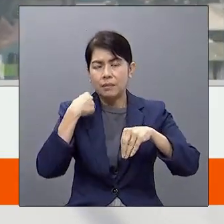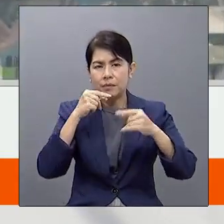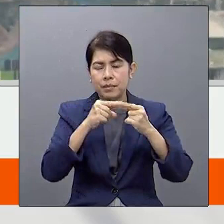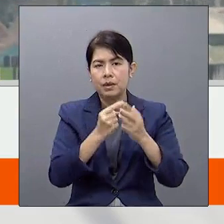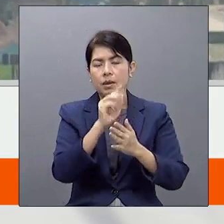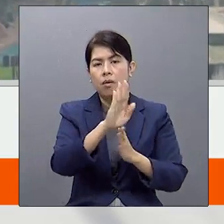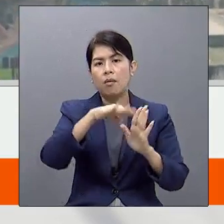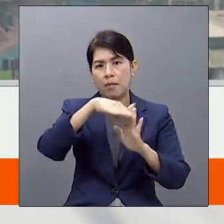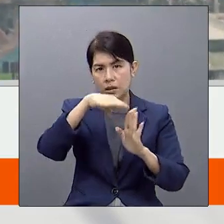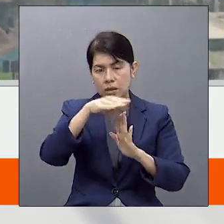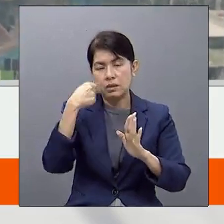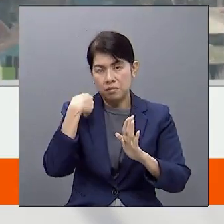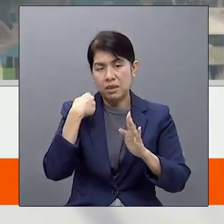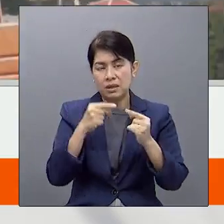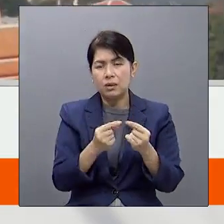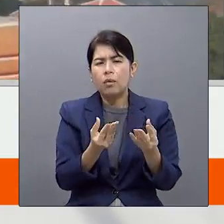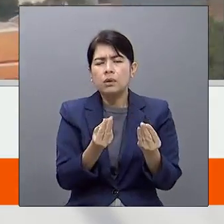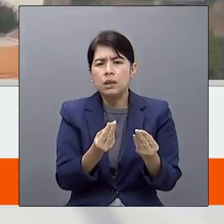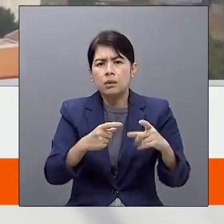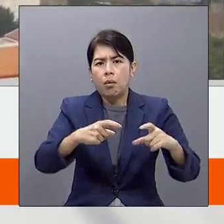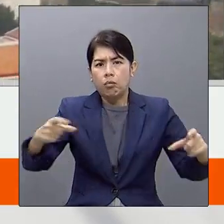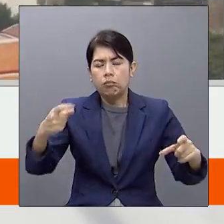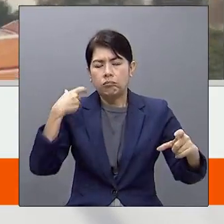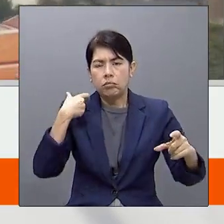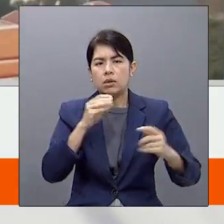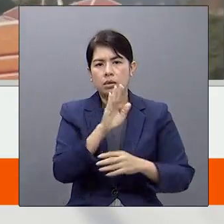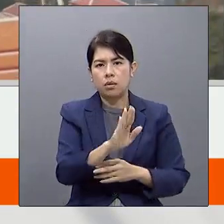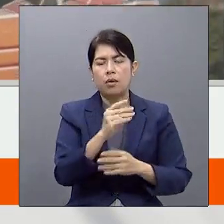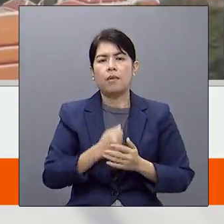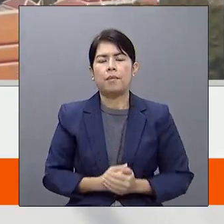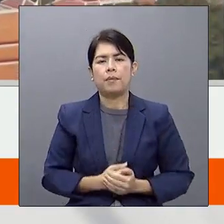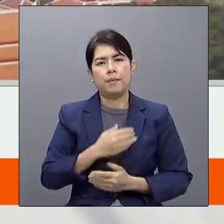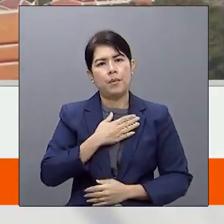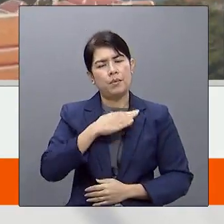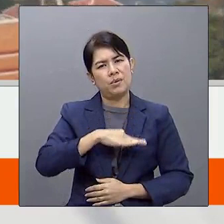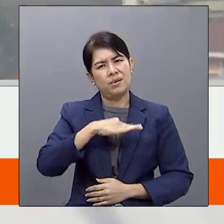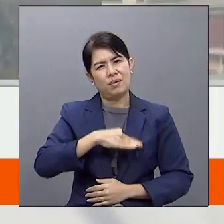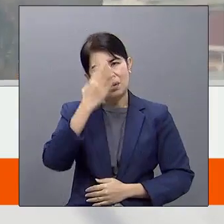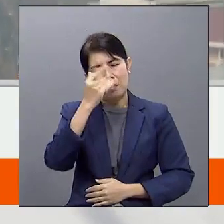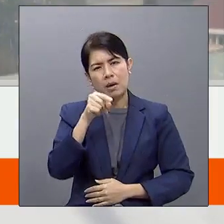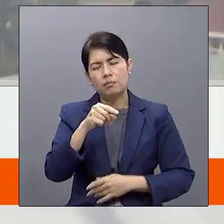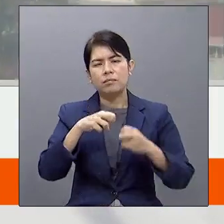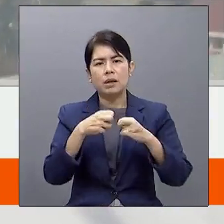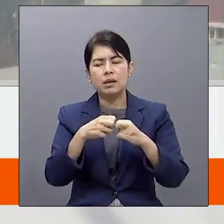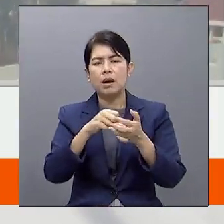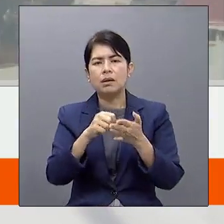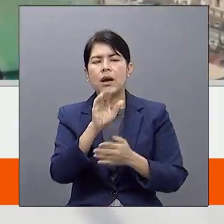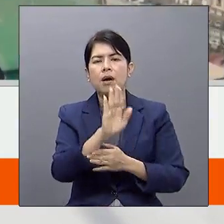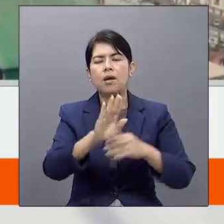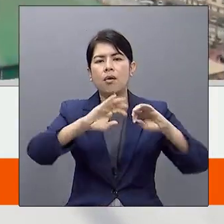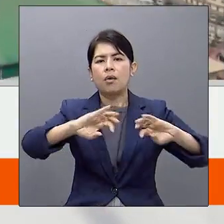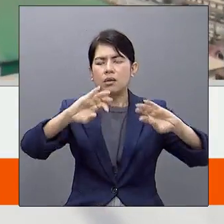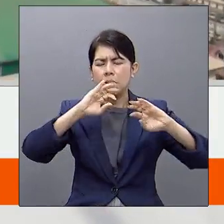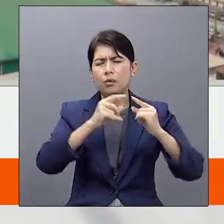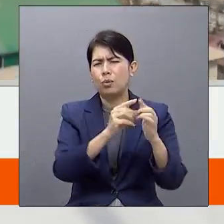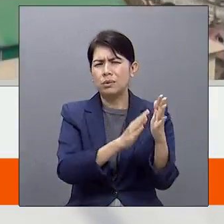อร์หนึ่งกับเบอร์สามของประเทศที่มีไฟไหม้ทำจางไอ้ นี่ผมคิดว่ามันเป็นความคืบหน้าแต่มันช้าไปเพราะว่าท่านอธิบดีก็เพิ่งย้ายมาแล้ว